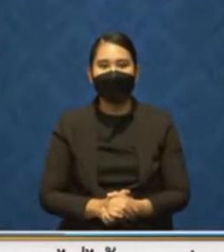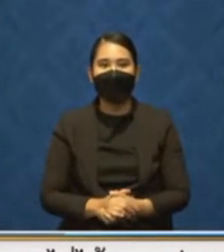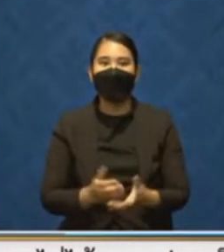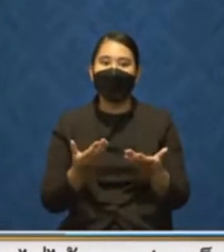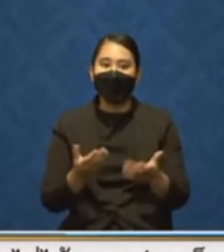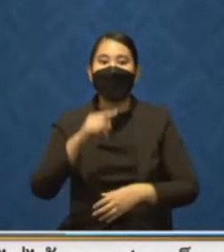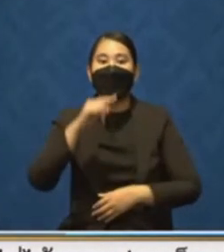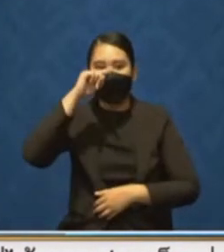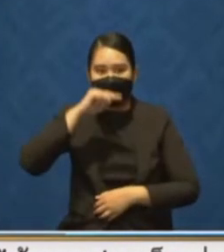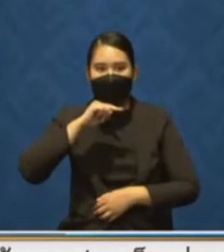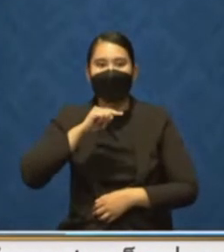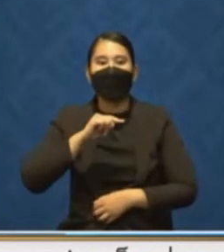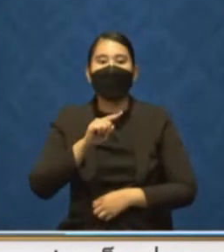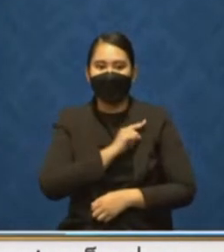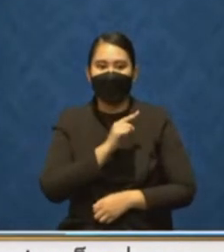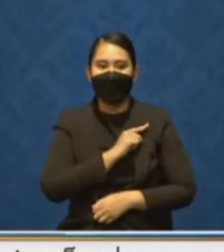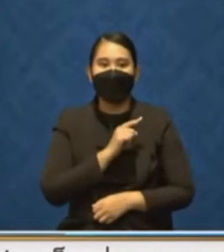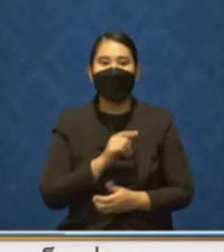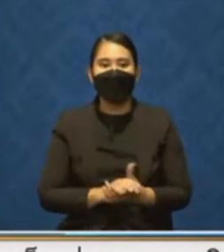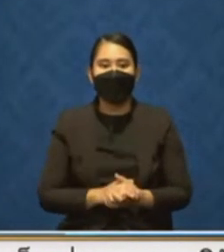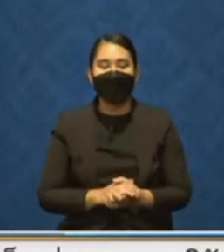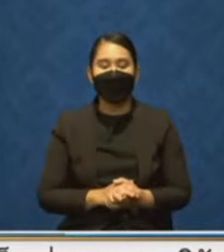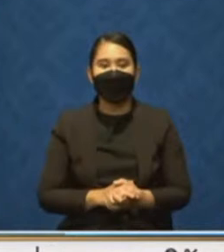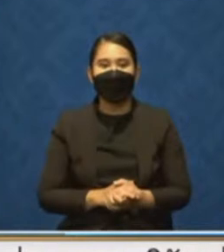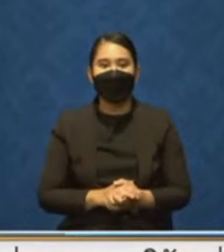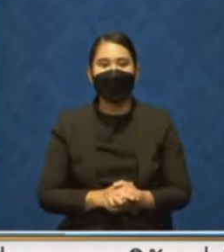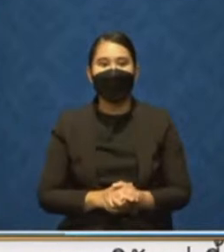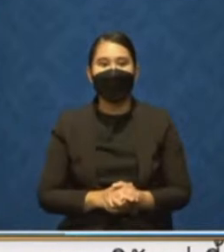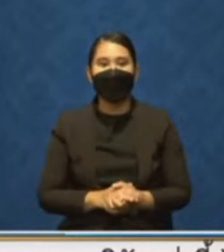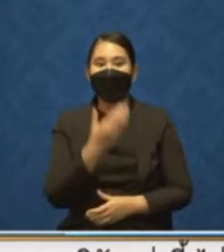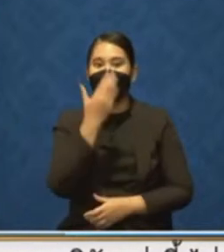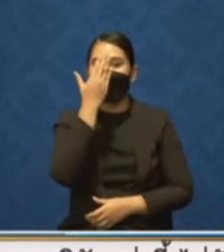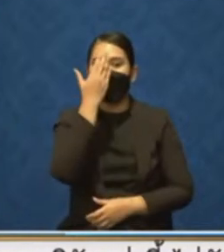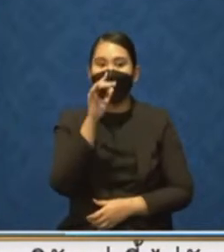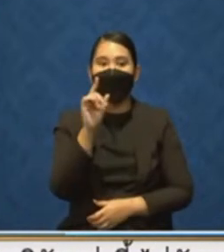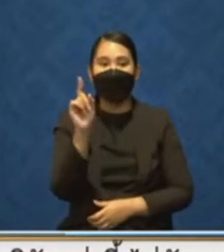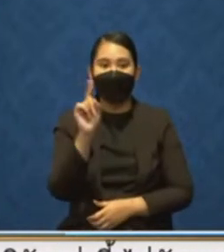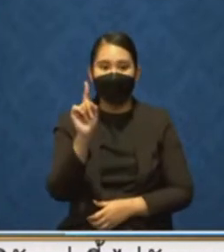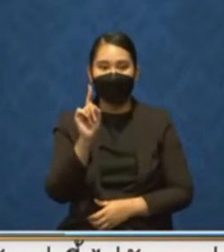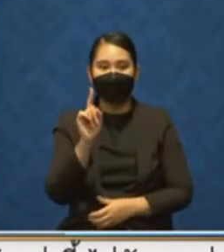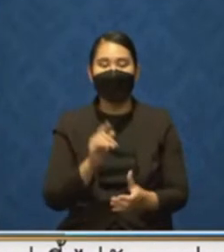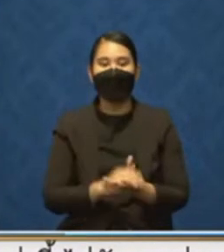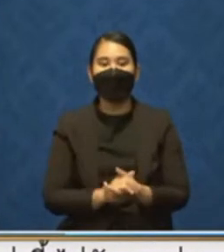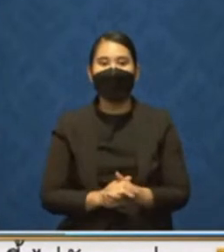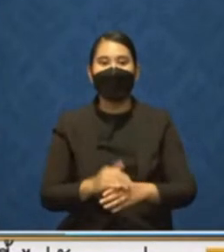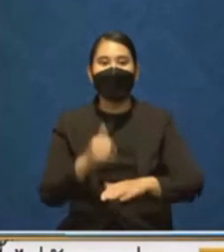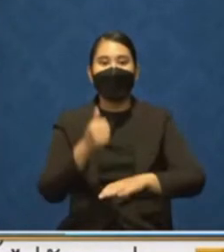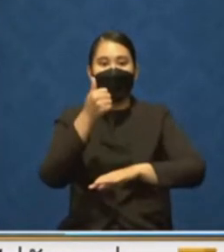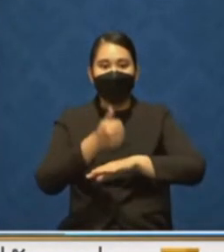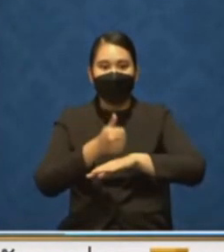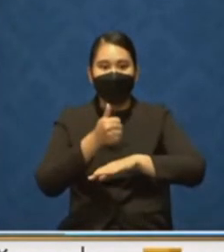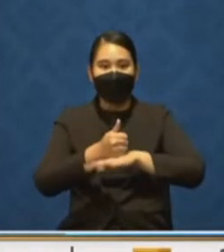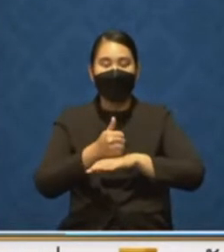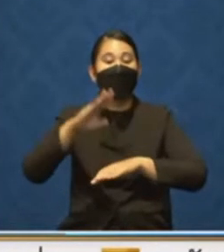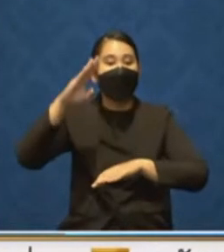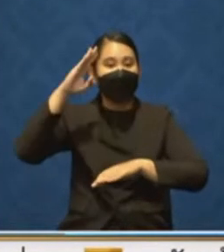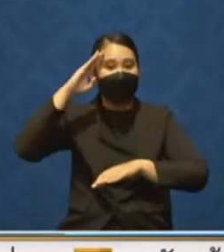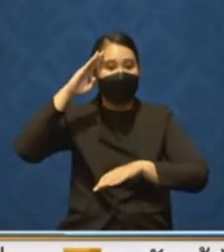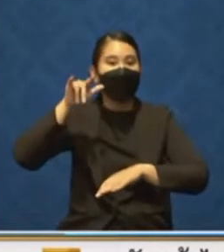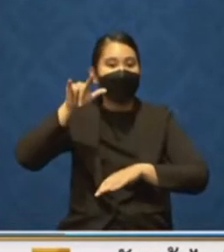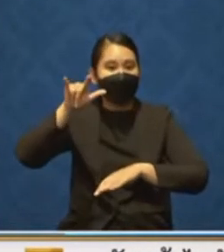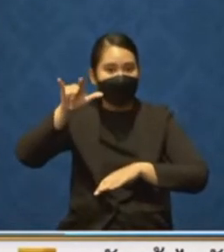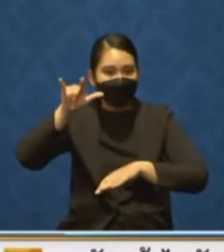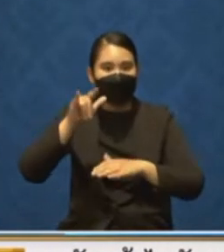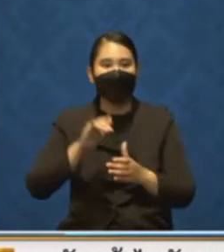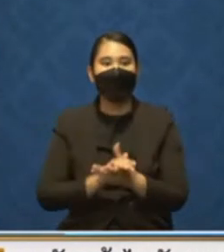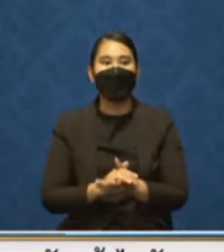ส่วนรับรู้ด้วยคำพูดของท่านผู้บัญชาการทหารอากาศและรัฐมนตรีช่วย